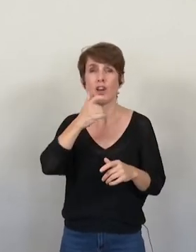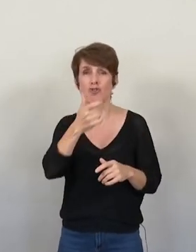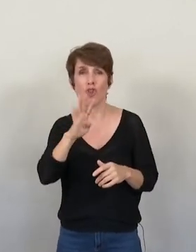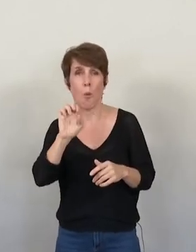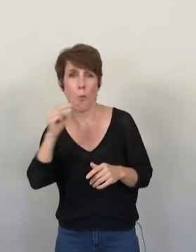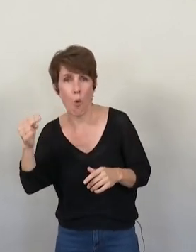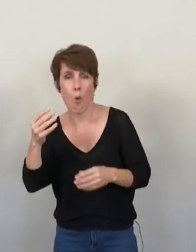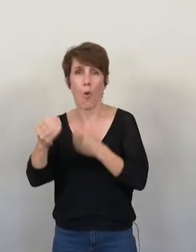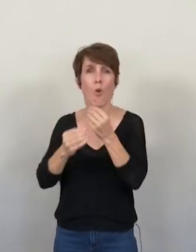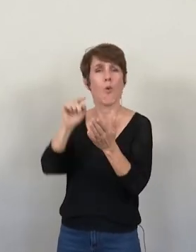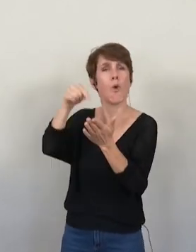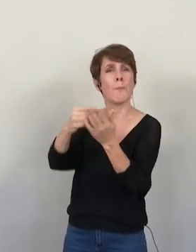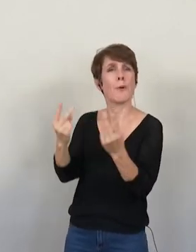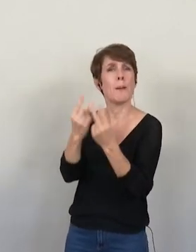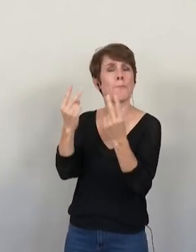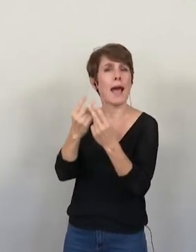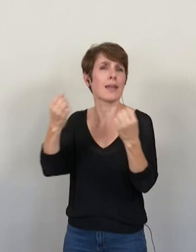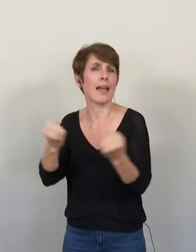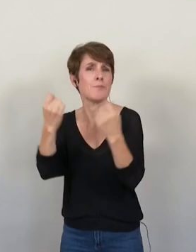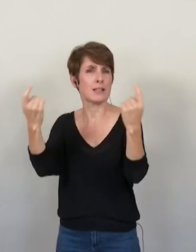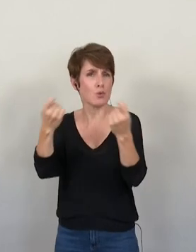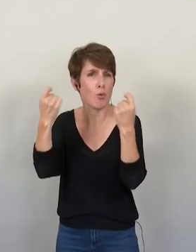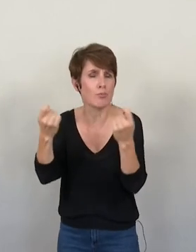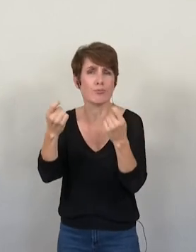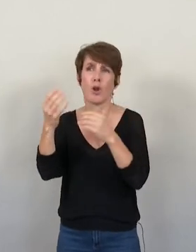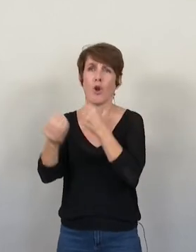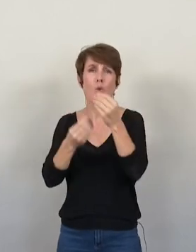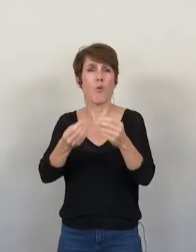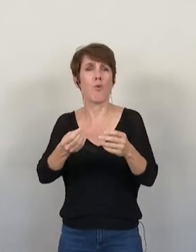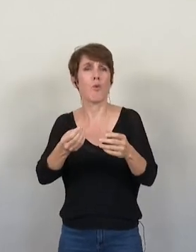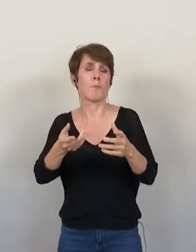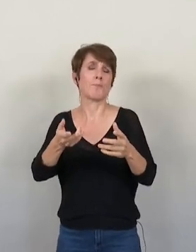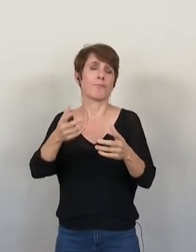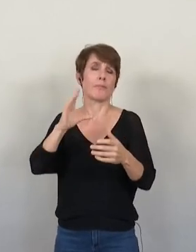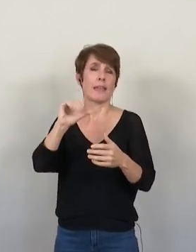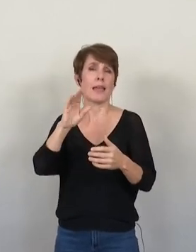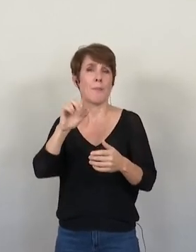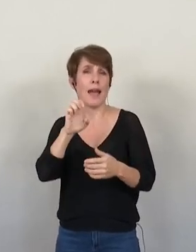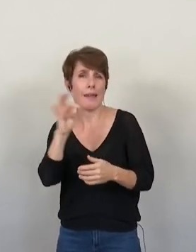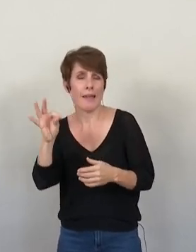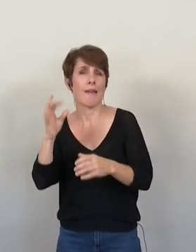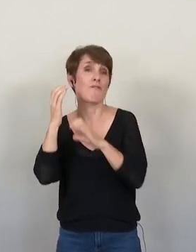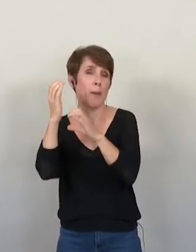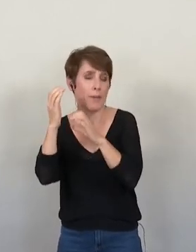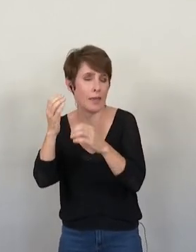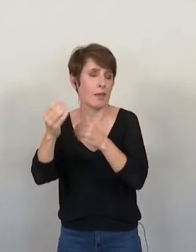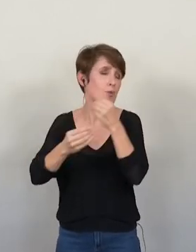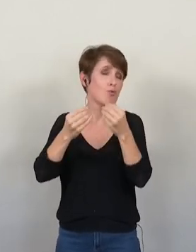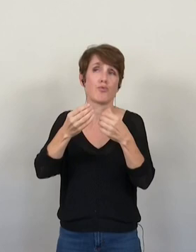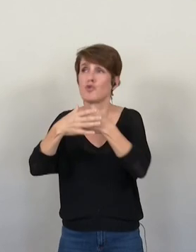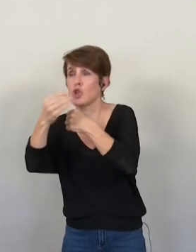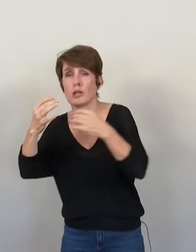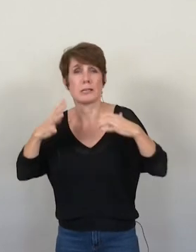parc sur l'été sur les berges le Cabaret Frappé ou bien d'ailleurs lors des séjours est sortis merci